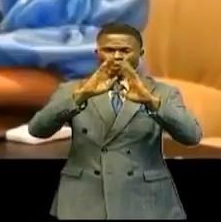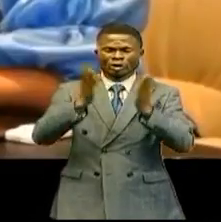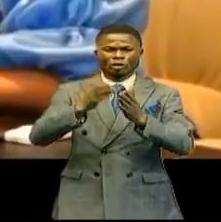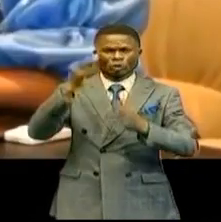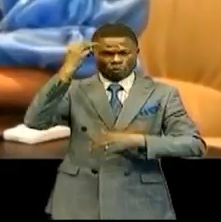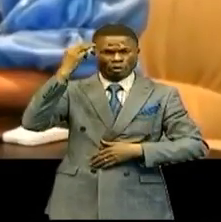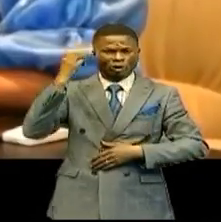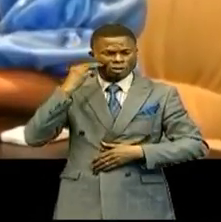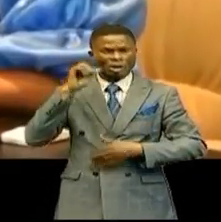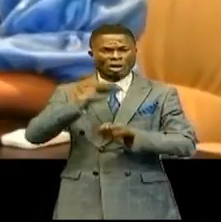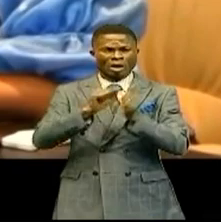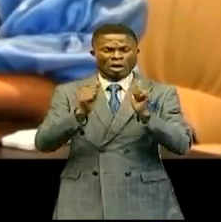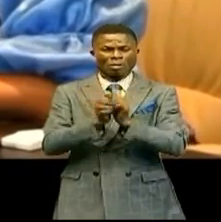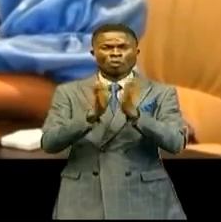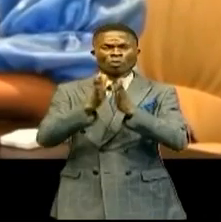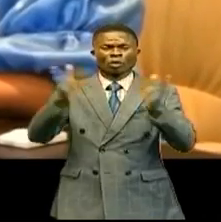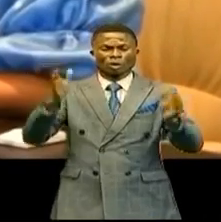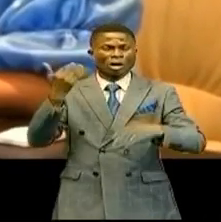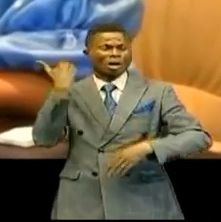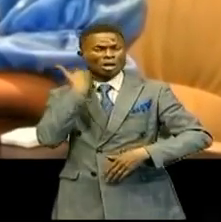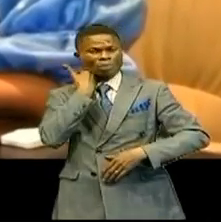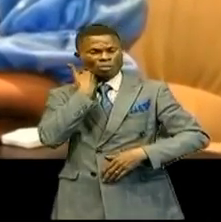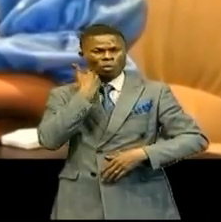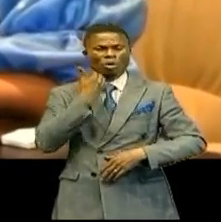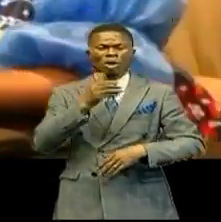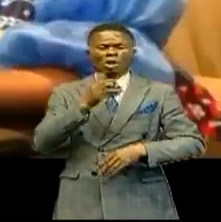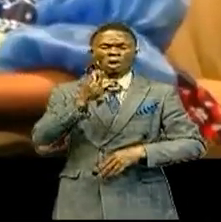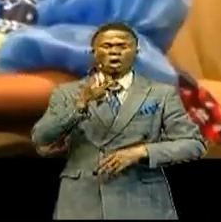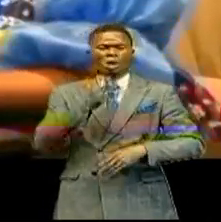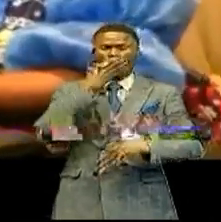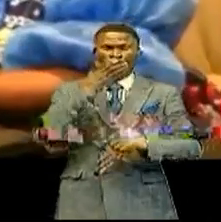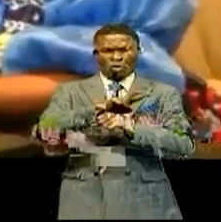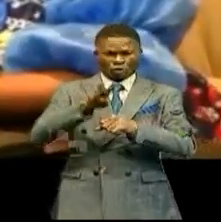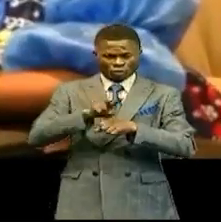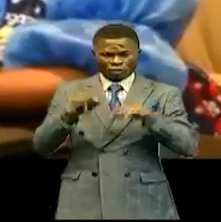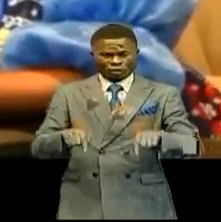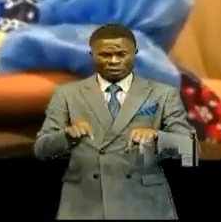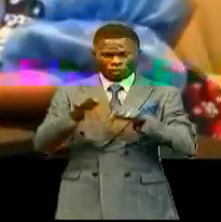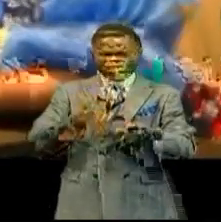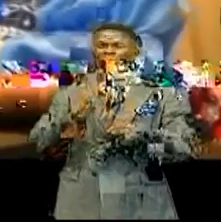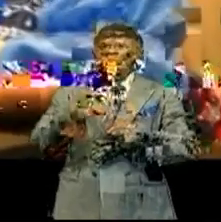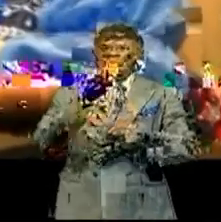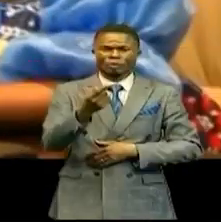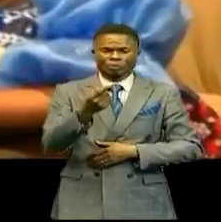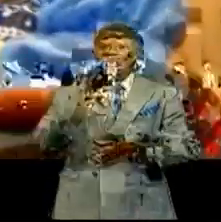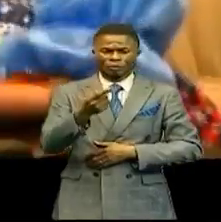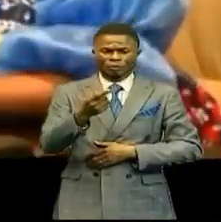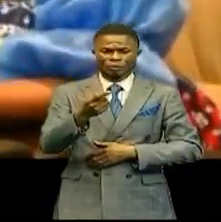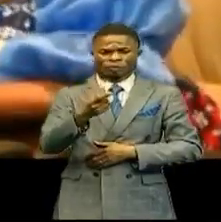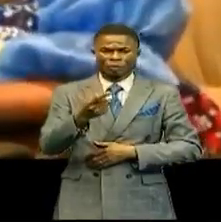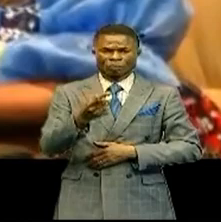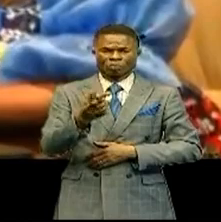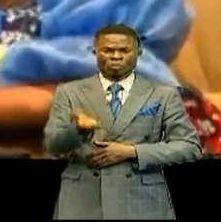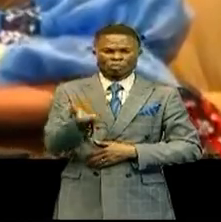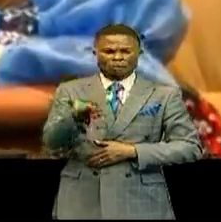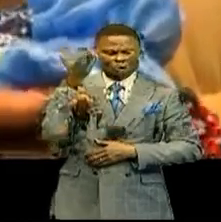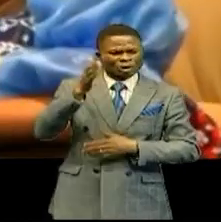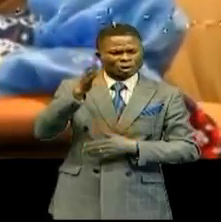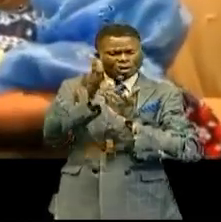de la situation globale de la pandémie à COVID-19 dans le pays. Elle a indiqué que la légère augmentation des